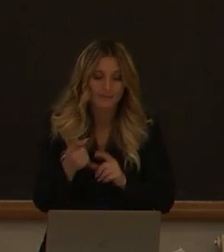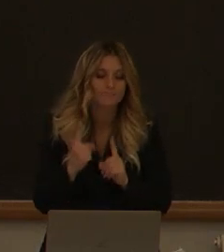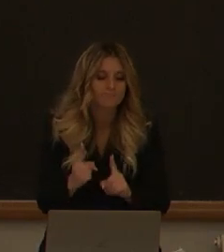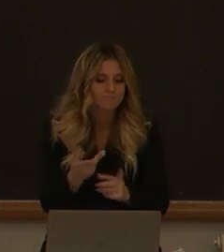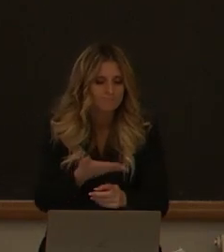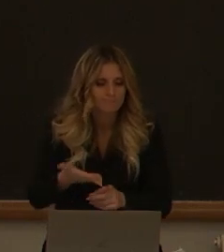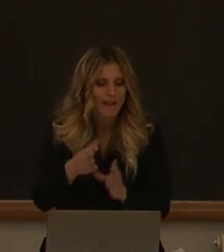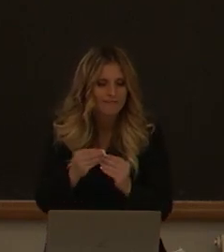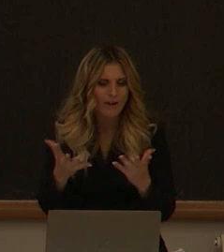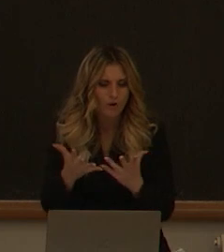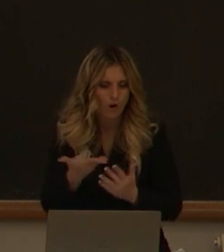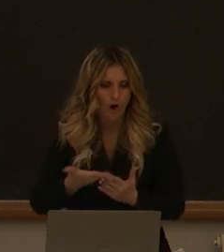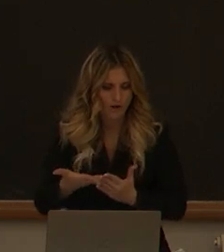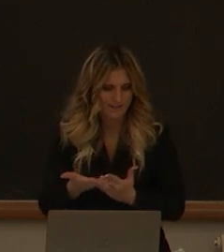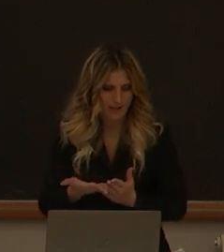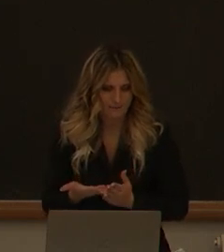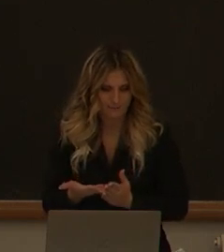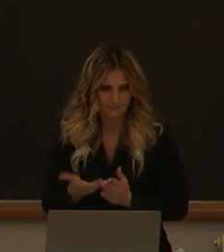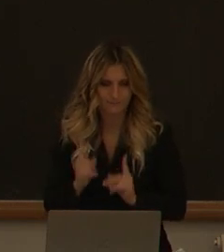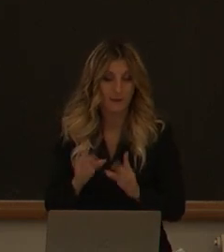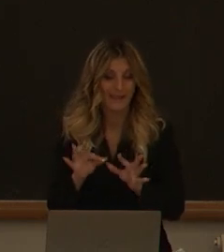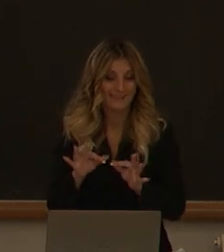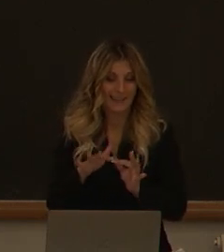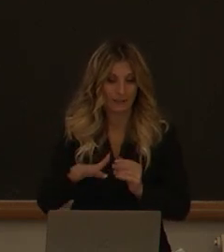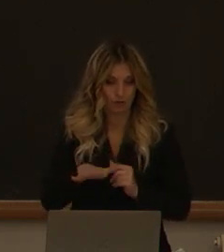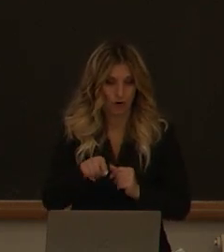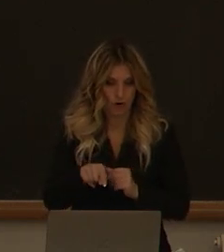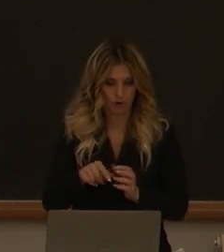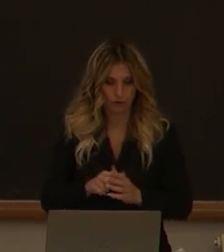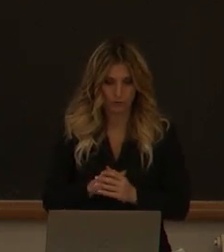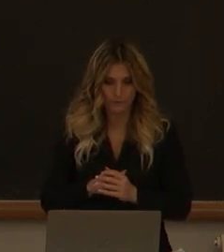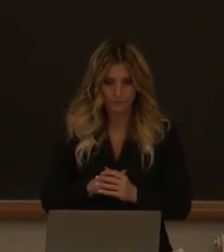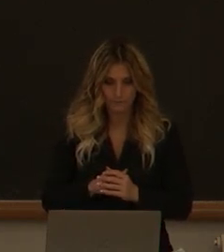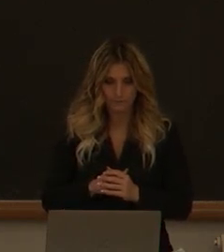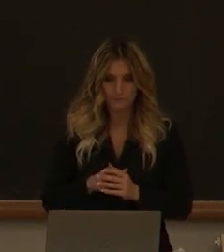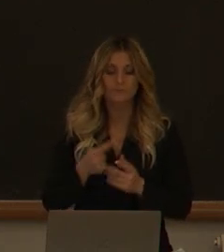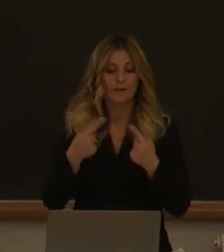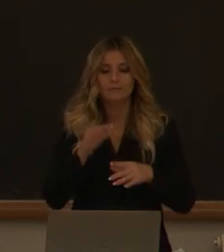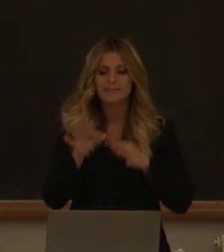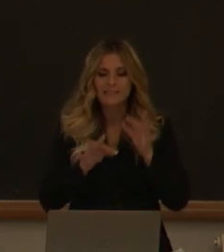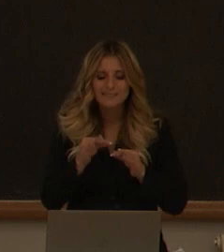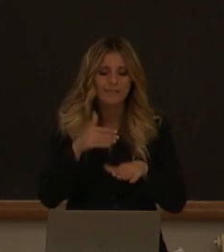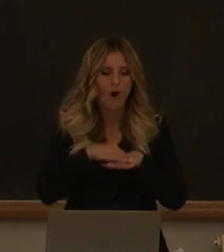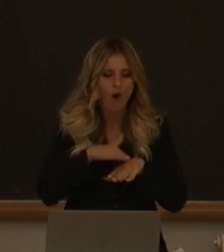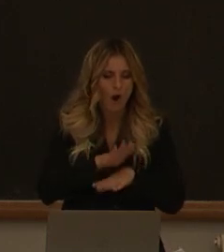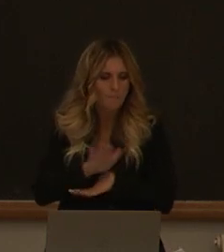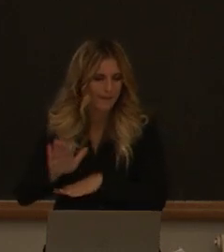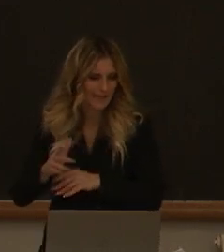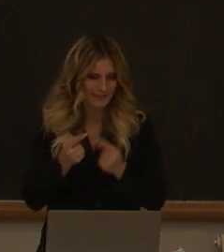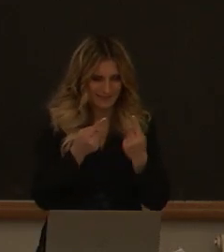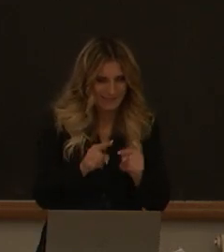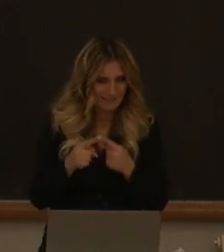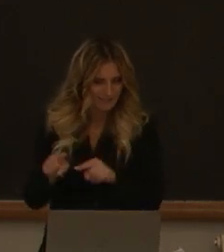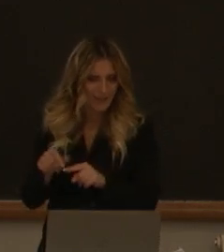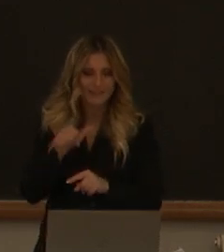fanno sul proprio territorio. Questo vuol dire mettere insieme competenze diverse, vuol dire mettere insieme